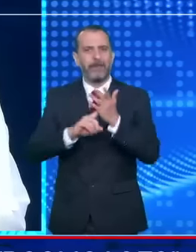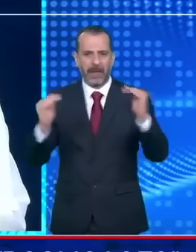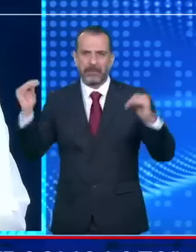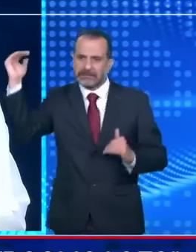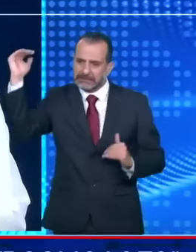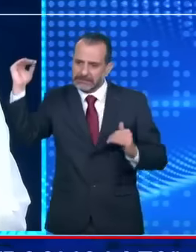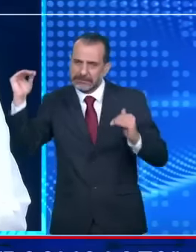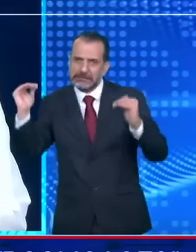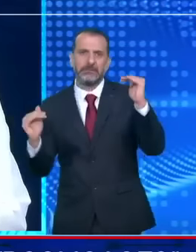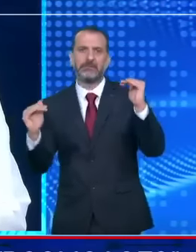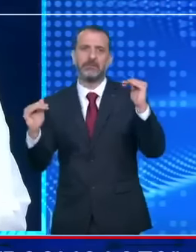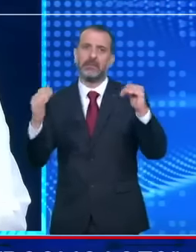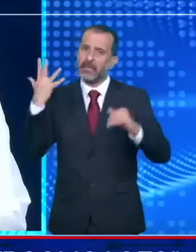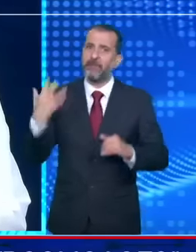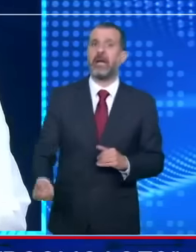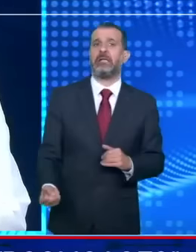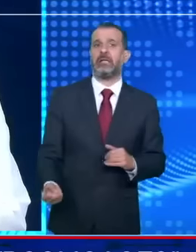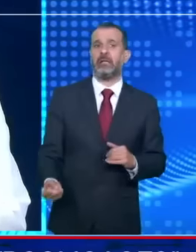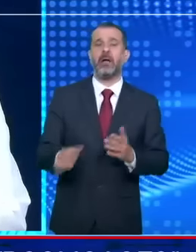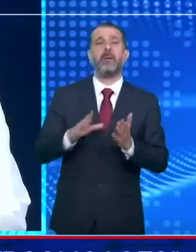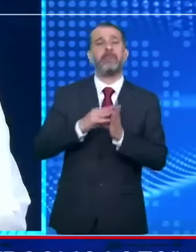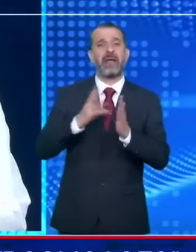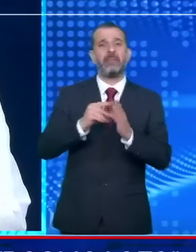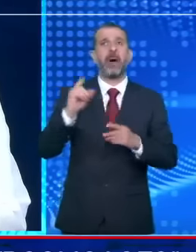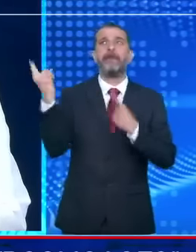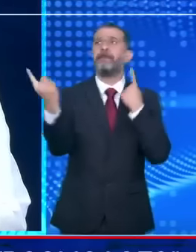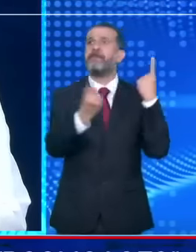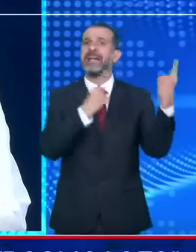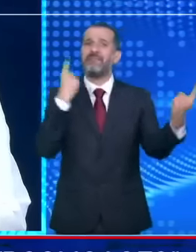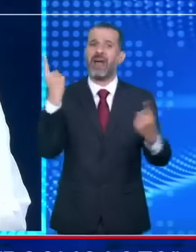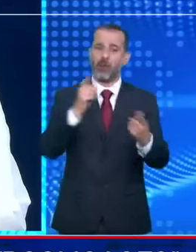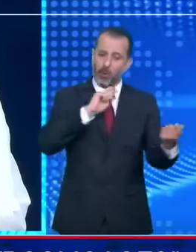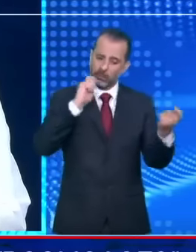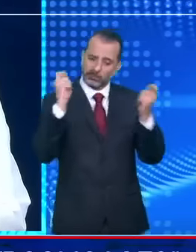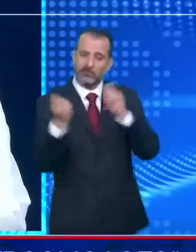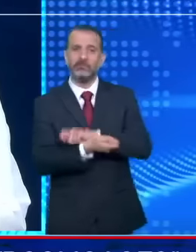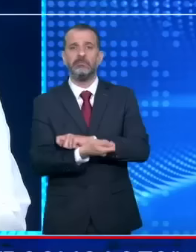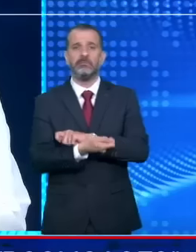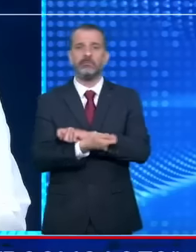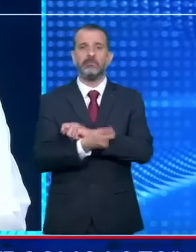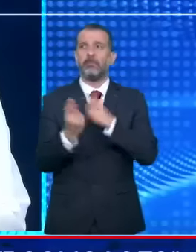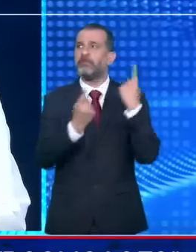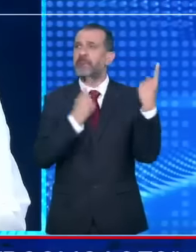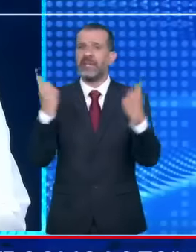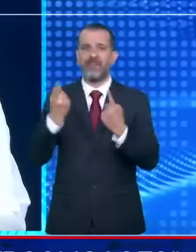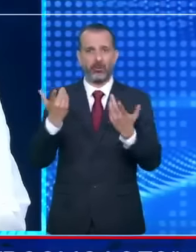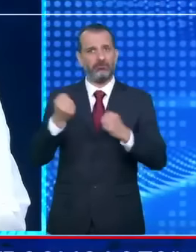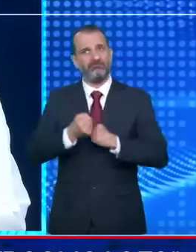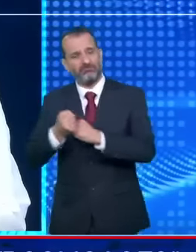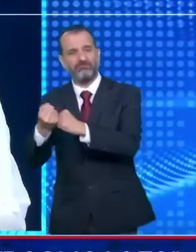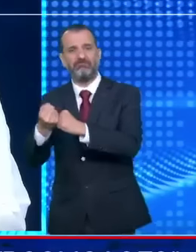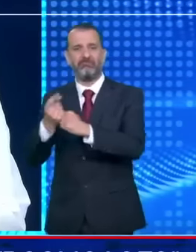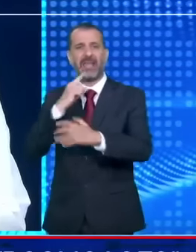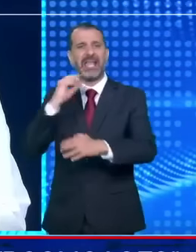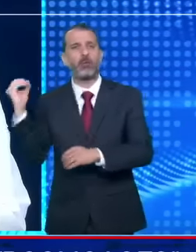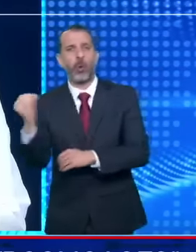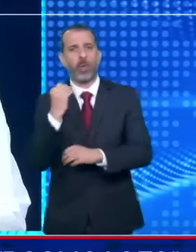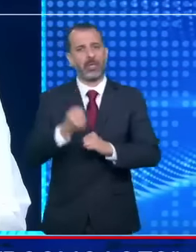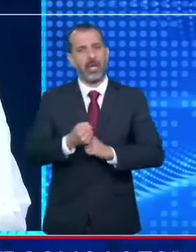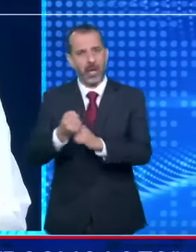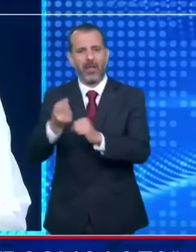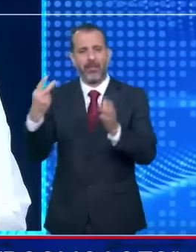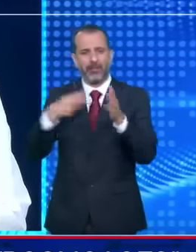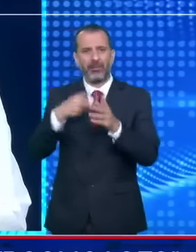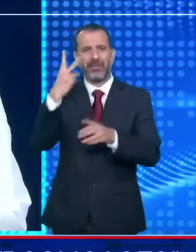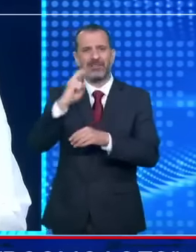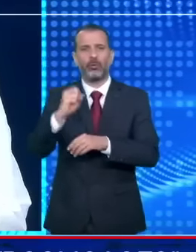πρέπει να προωθήσουμε για την πράσινη μετάβαση. Χρειαζόμαστε ένα νέο ταμείο ανάκαμψης για να μπορεί να υπάρξει αυτή η πράσινη μετάβαση μετά το